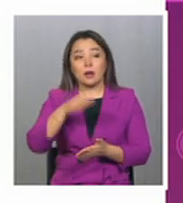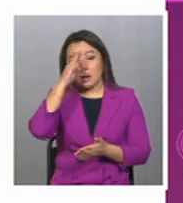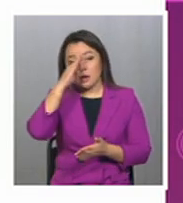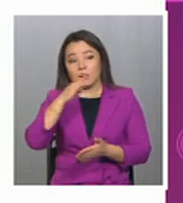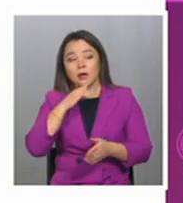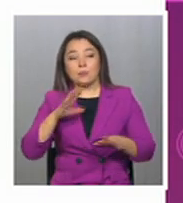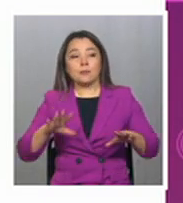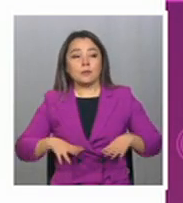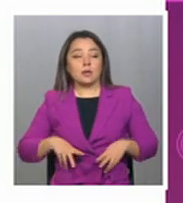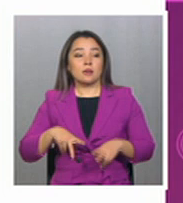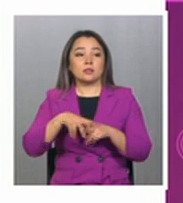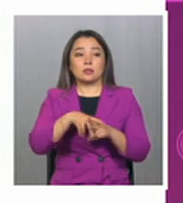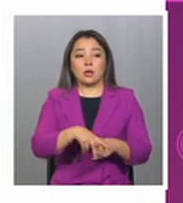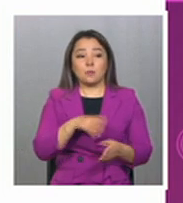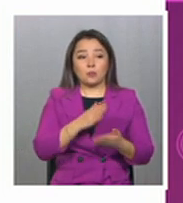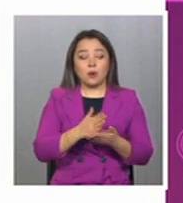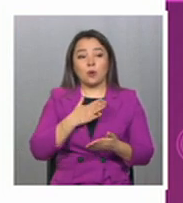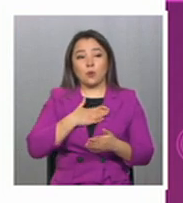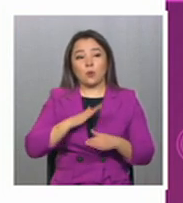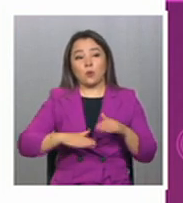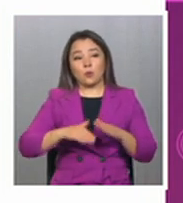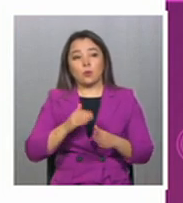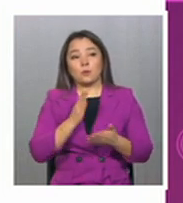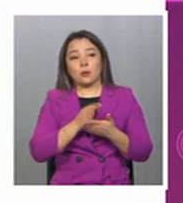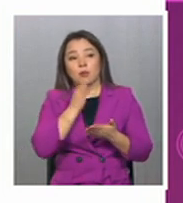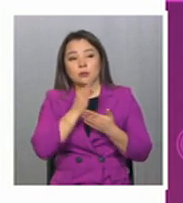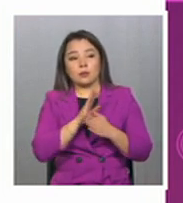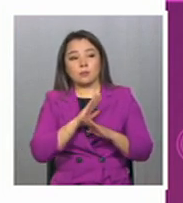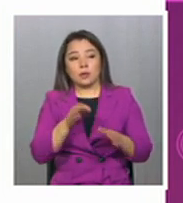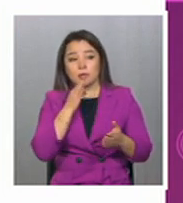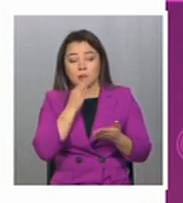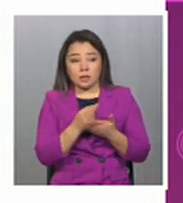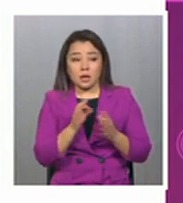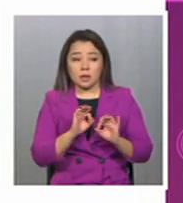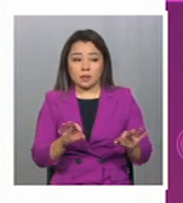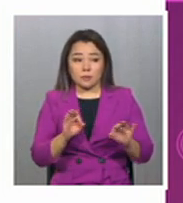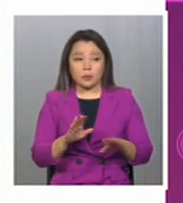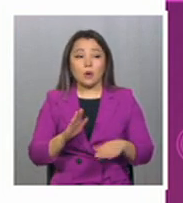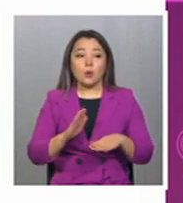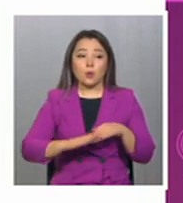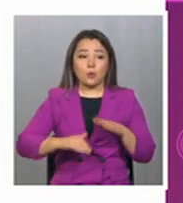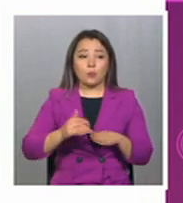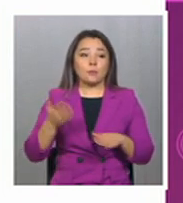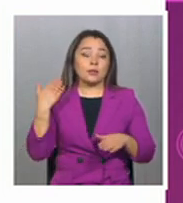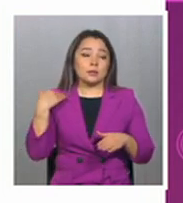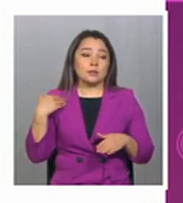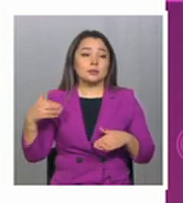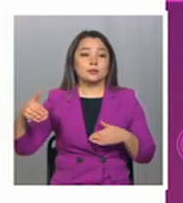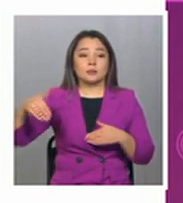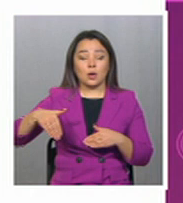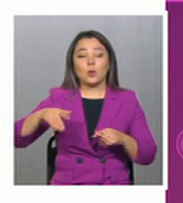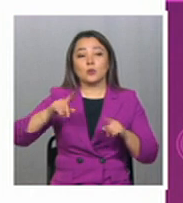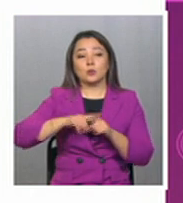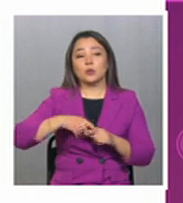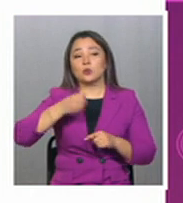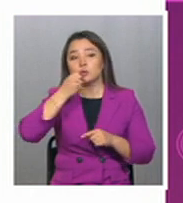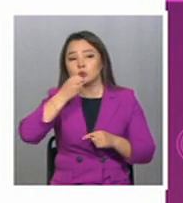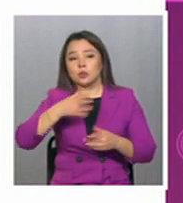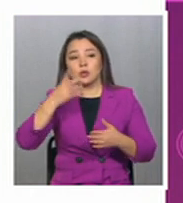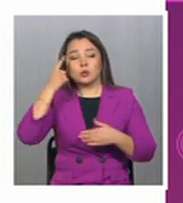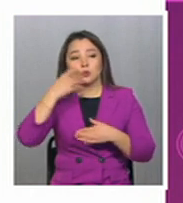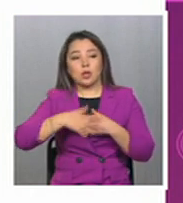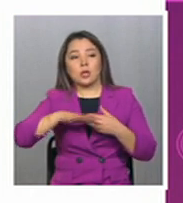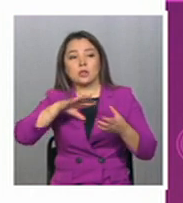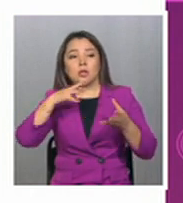салып міну маған қол емес екен айтты. Ол қолын иығыма салып, өзін жақсы түсініп алсын дегендей,